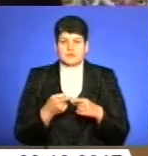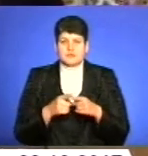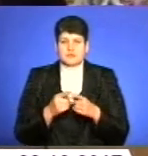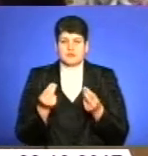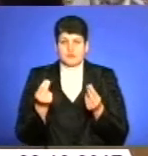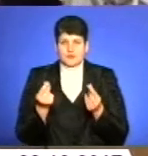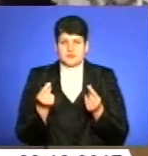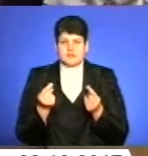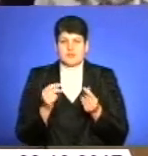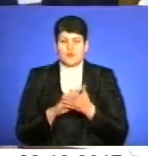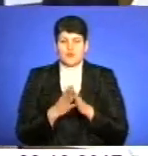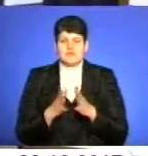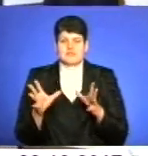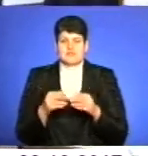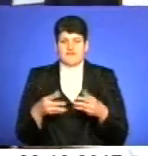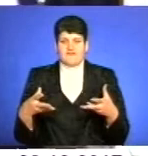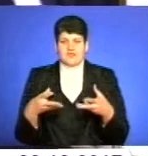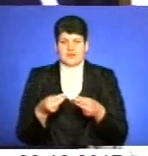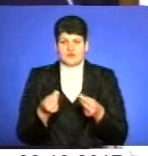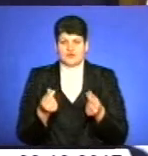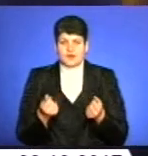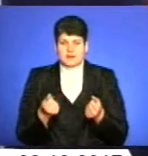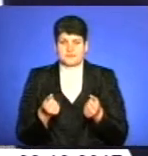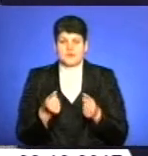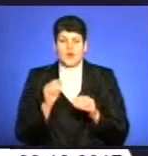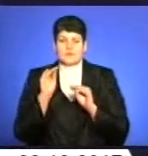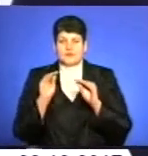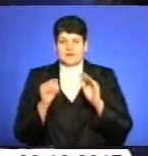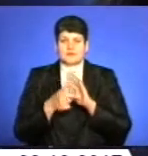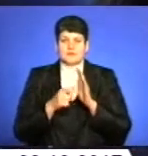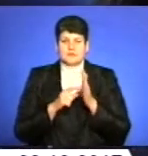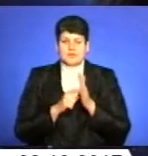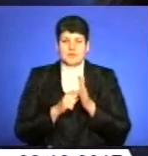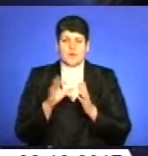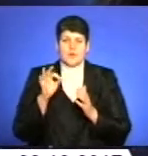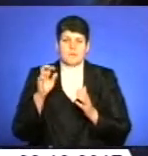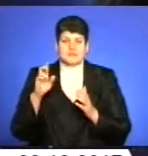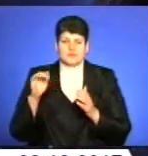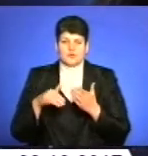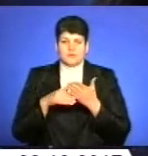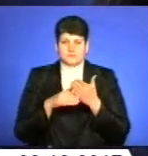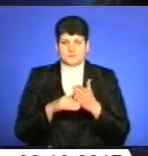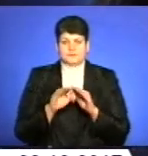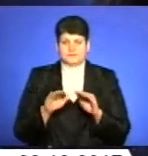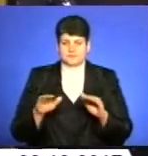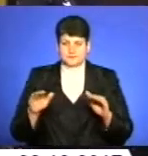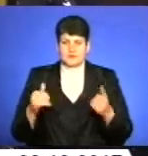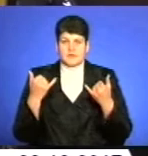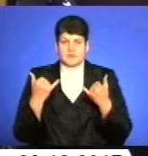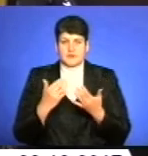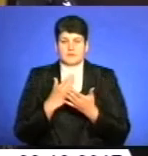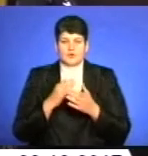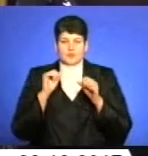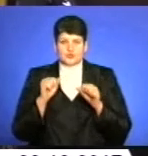умов співфінансування. Облаштувати приміщення обсерваторії допомагають школярі. Кажуть, роблять це із задоволенням, адже тепер мають